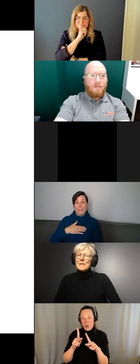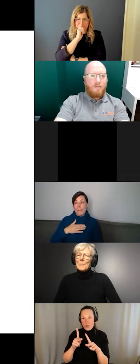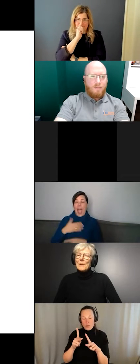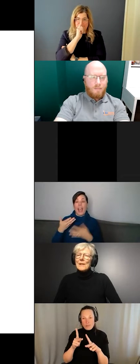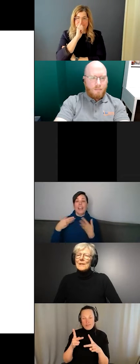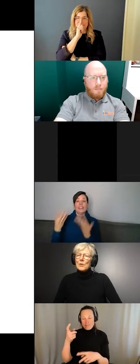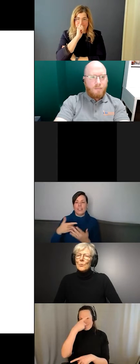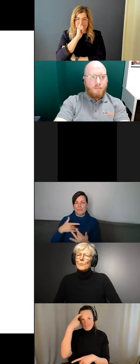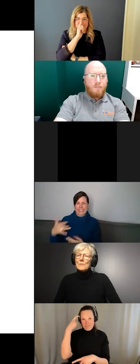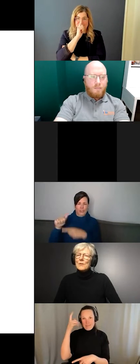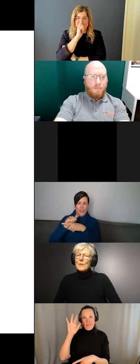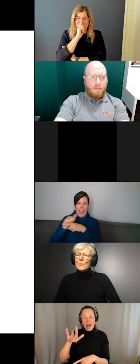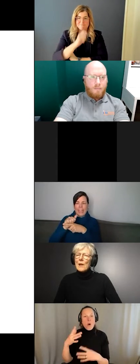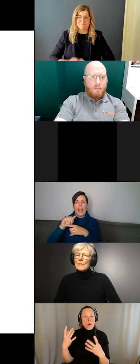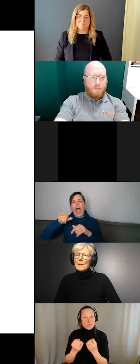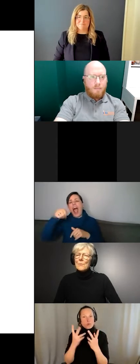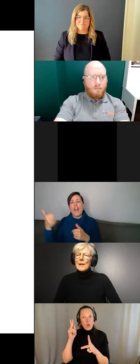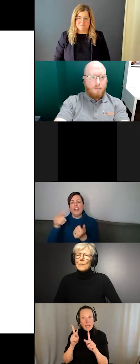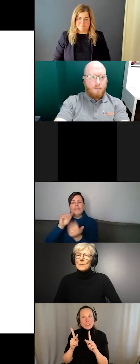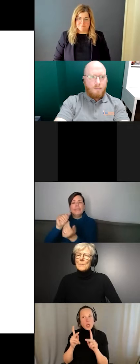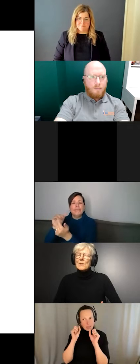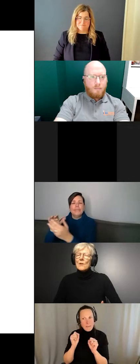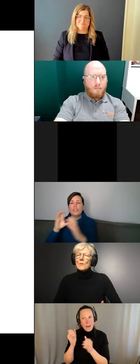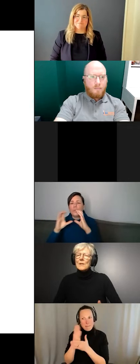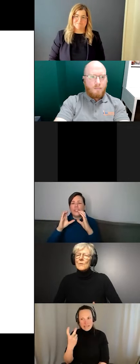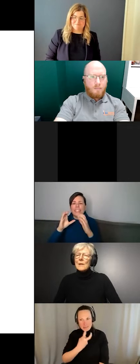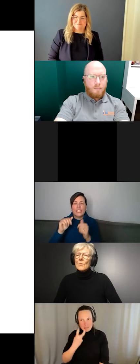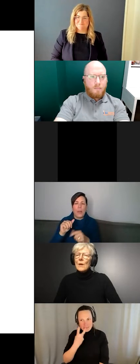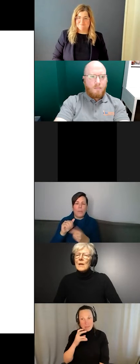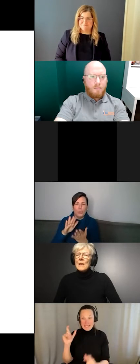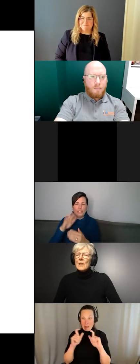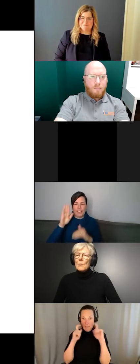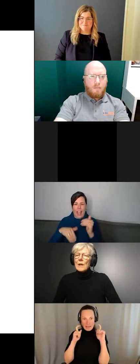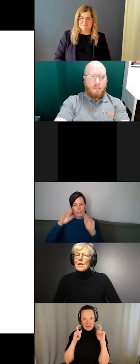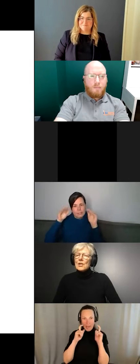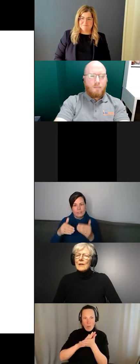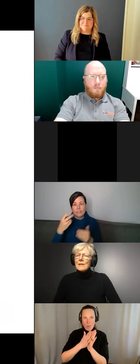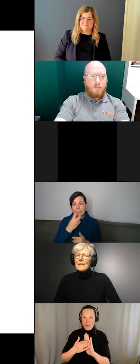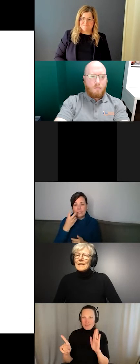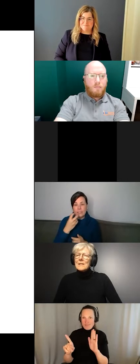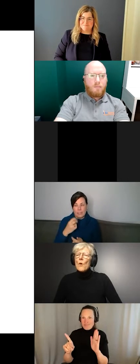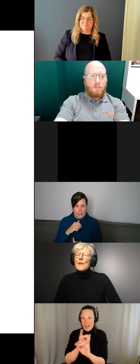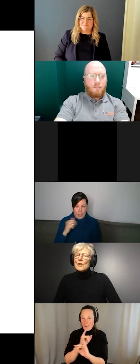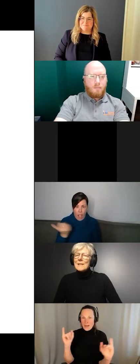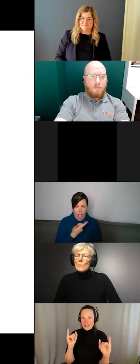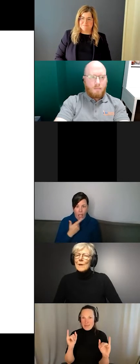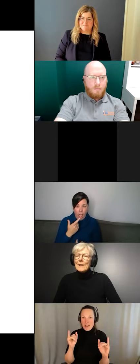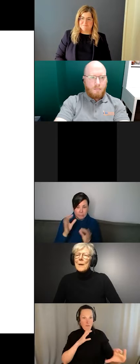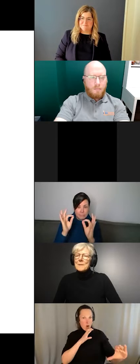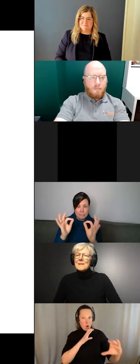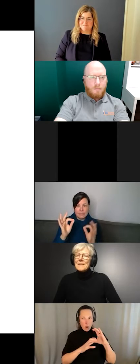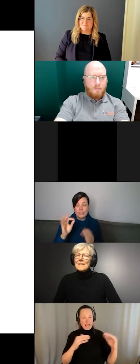Donc, c'est vraiment, ça a frappé beaucoup de gens. Les gens, typiquement, font beaucoup de lecture des